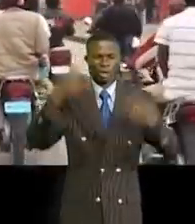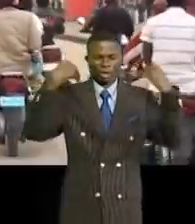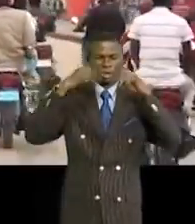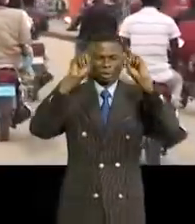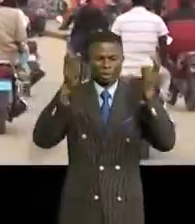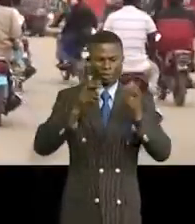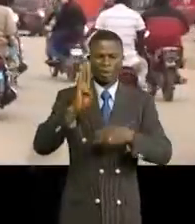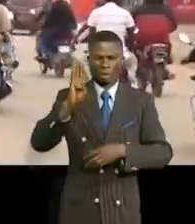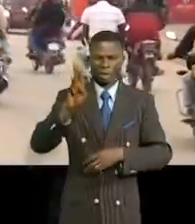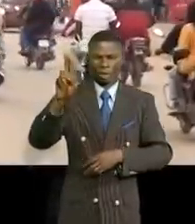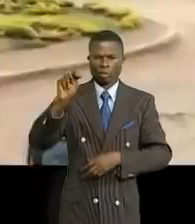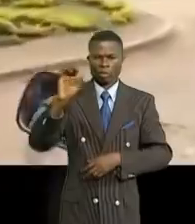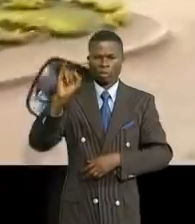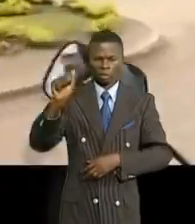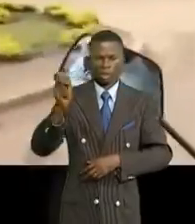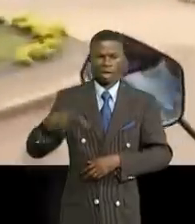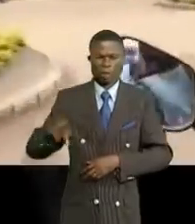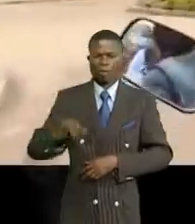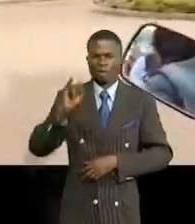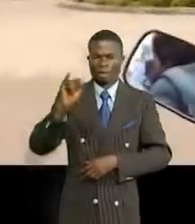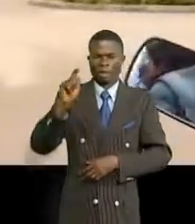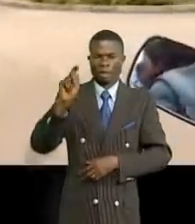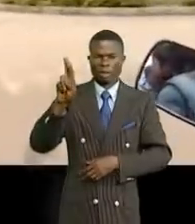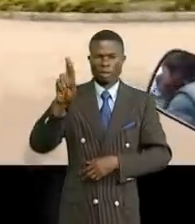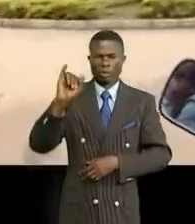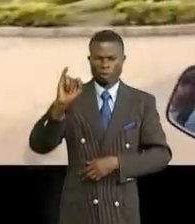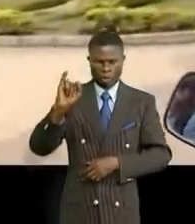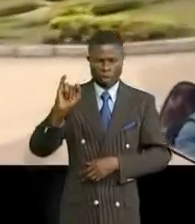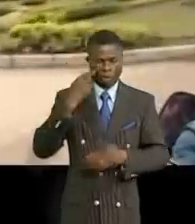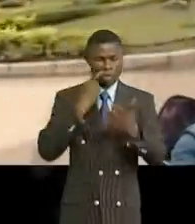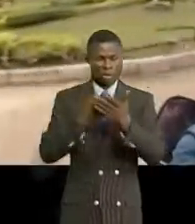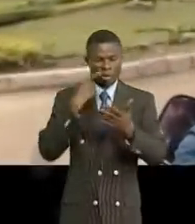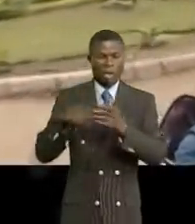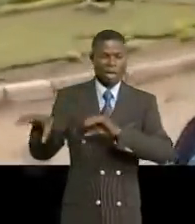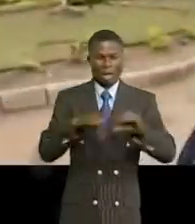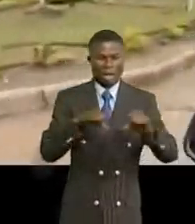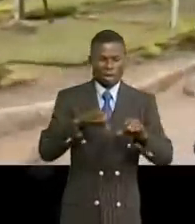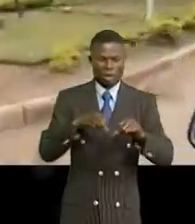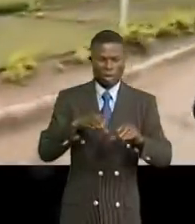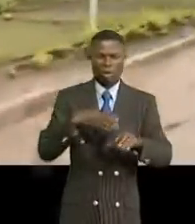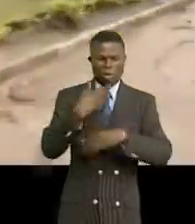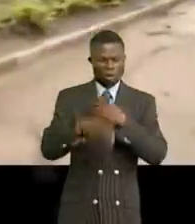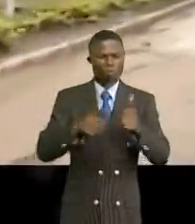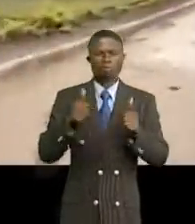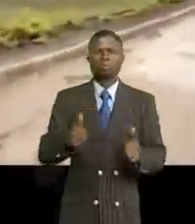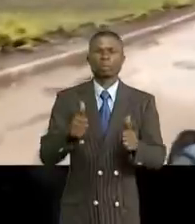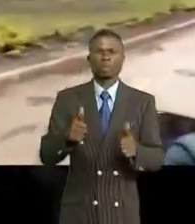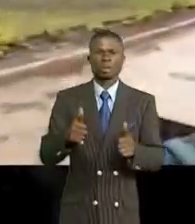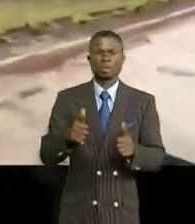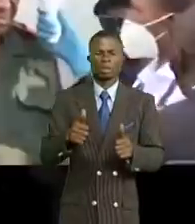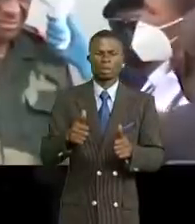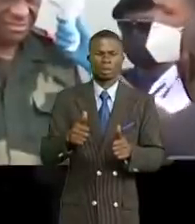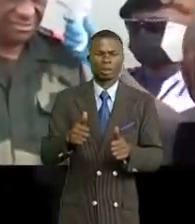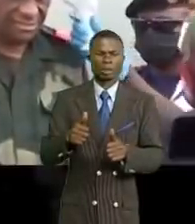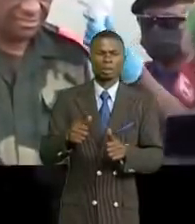bougnats dans la province et dell'utri comme vous le remarquez les activités tournent en plein régime et la population